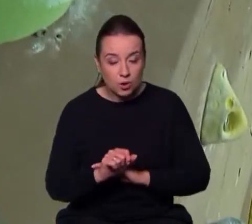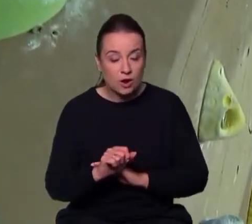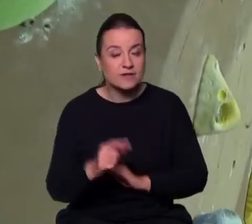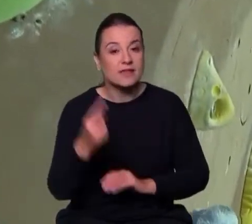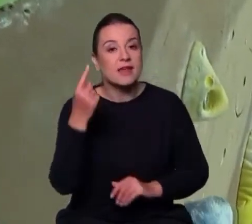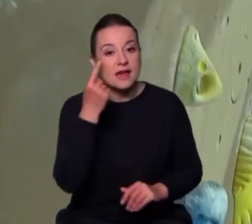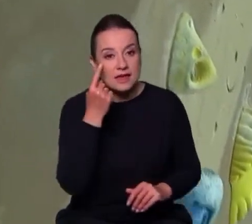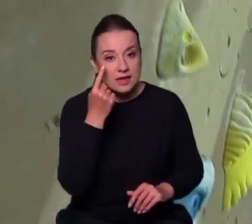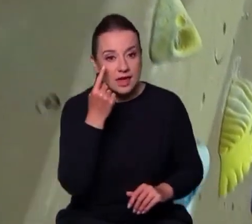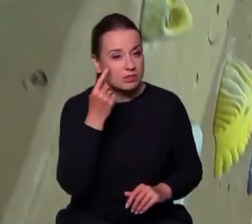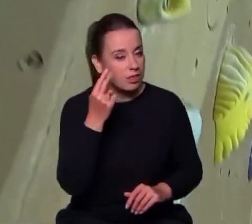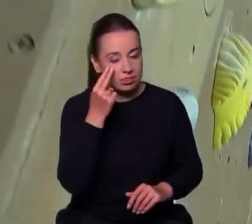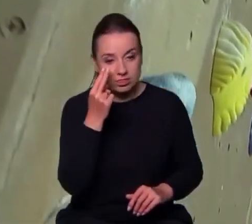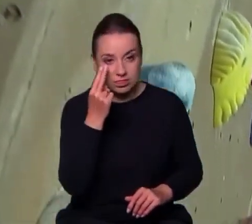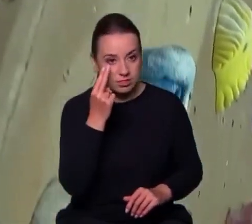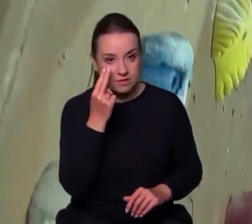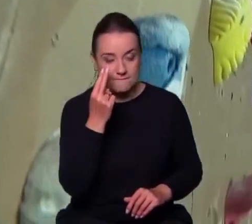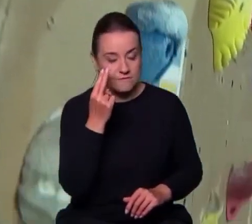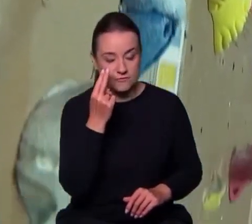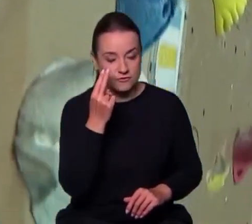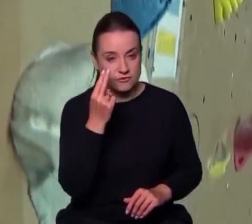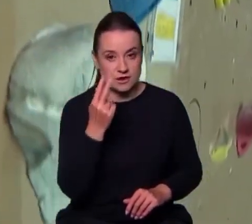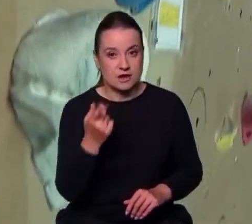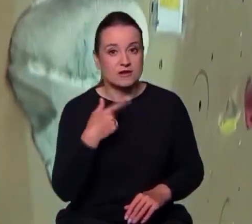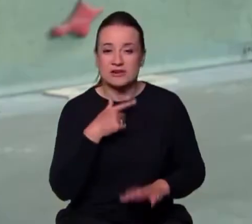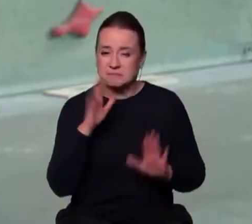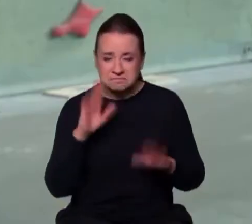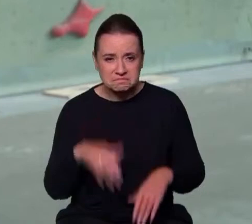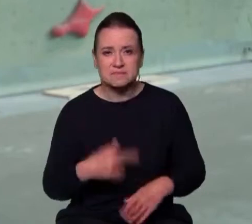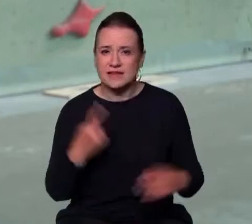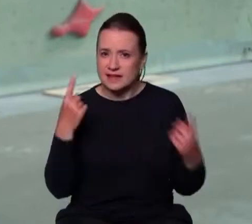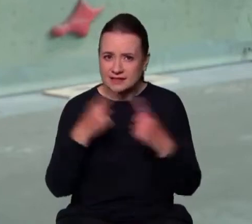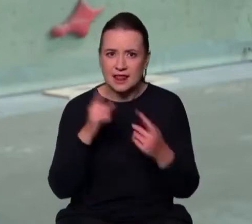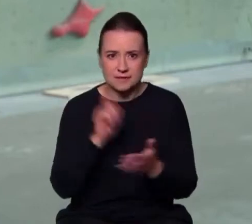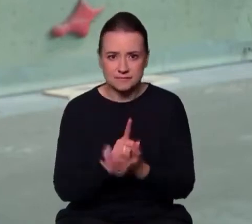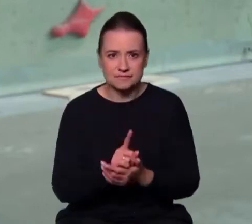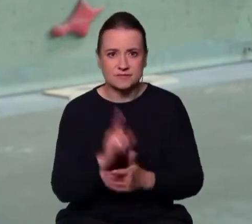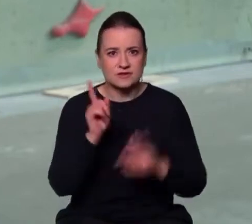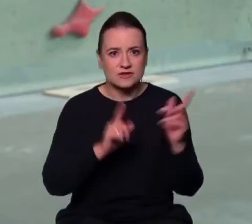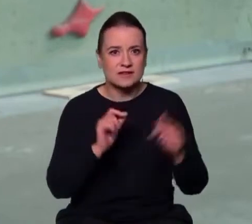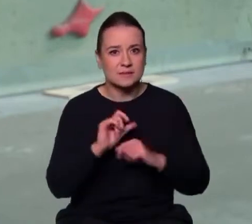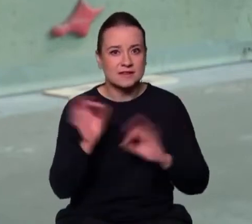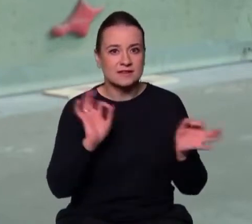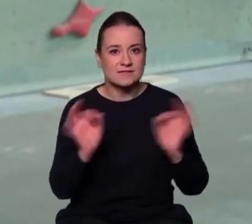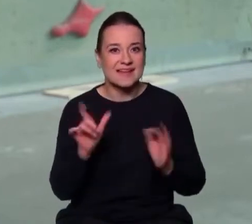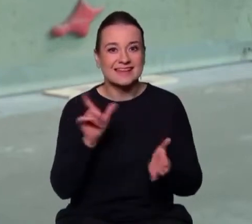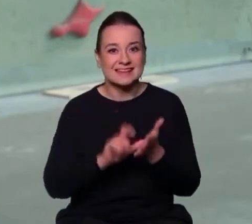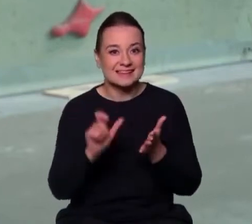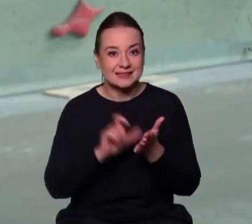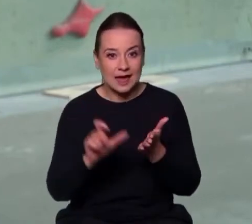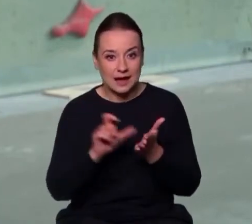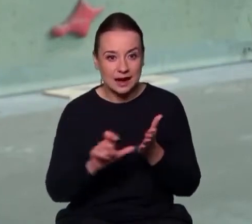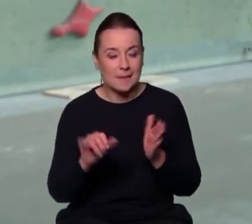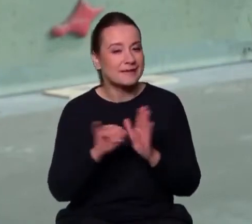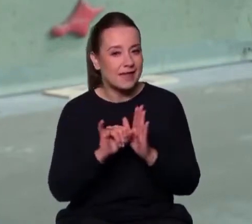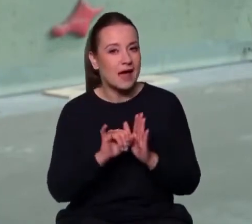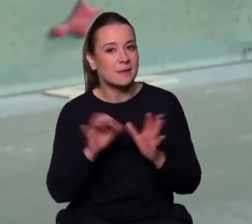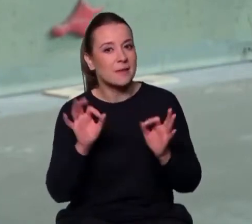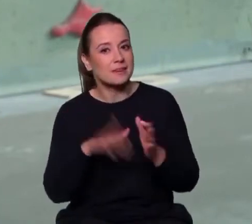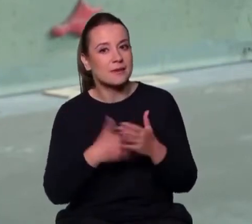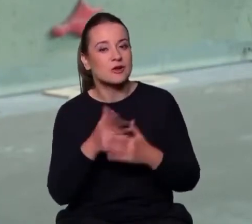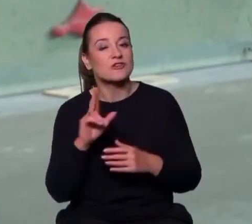oko. I nijak nie przeszkadza jej to w walce o najwyższe cele. Zdarza mi się takie wiadomości na Instagramie na przykład, że jakieś dzieci do mnie piszą, że